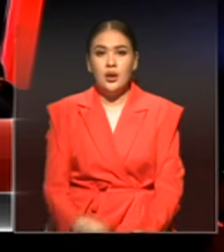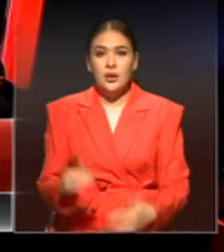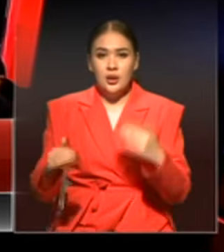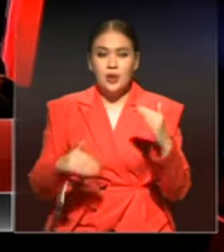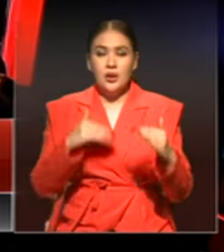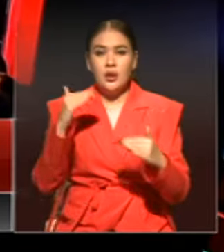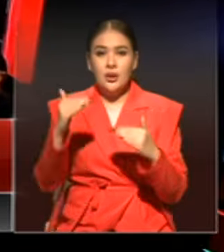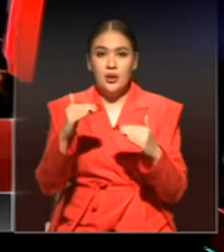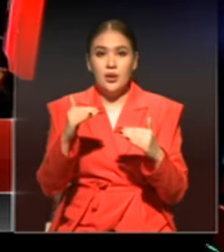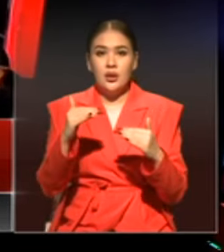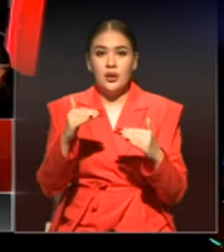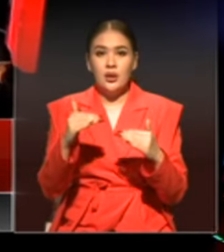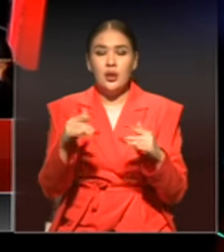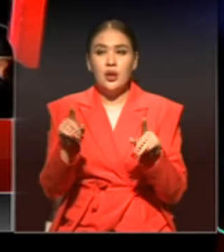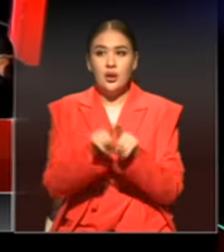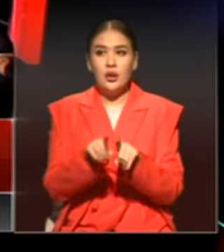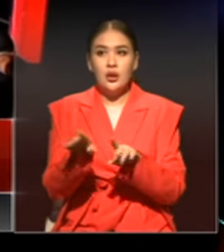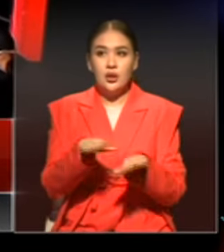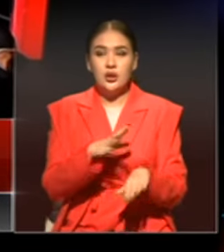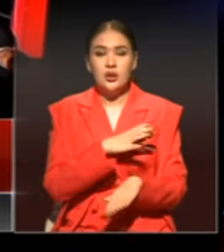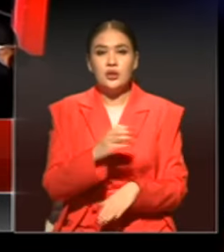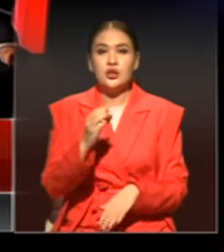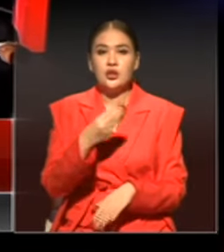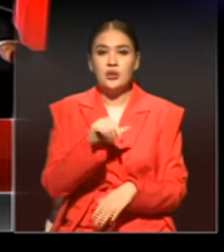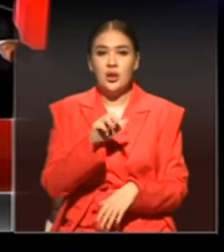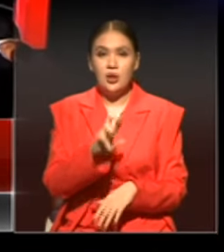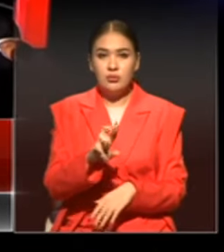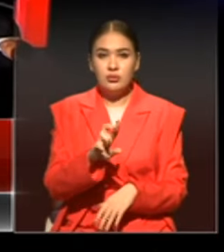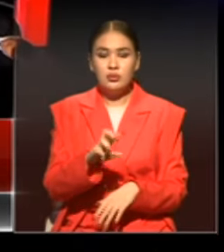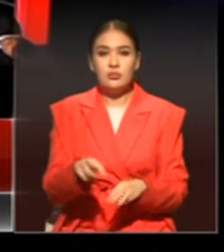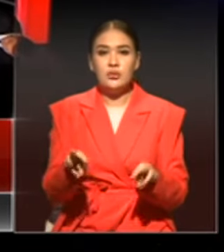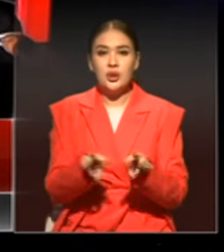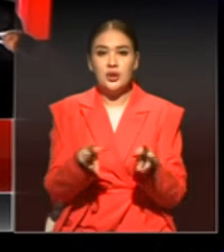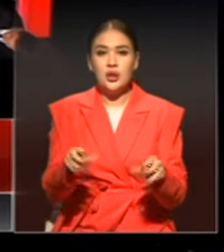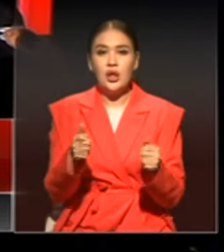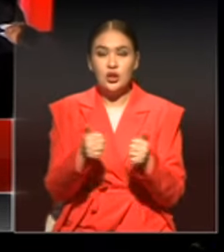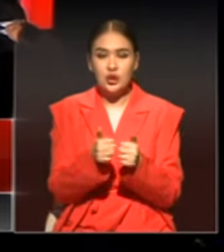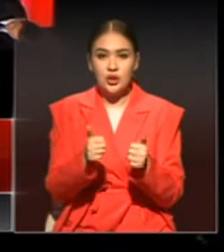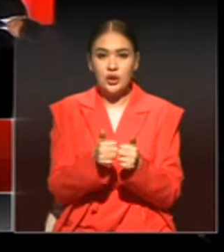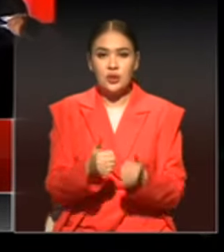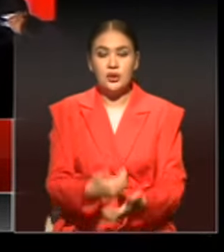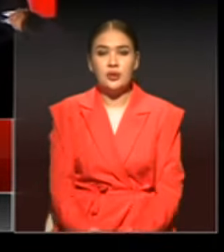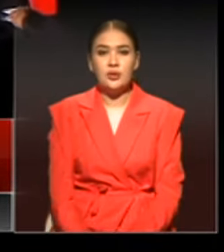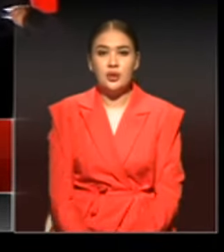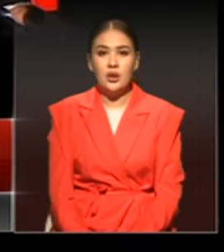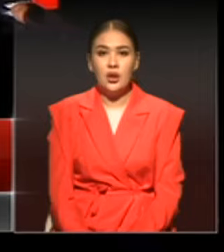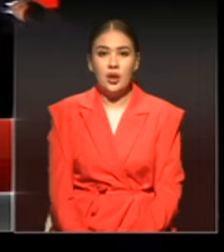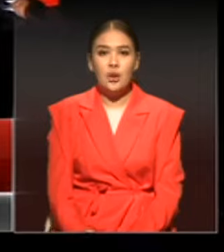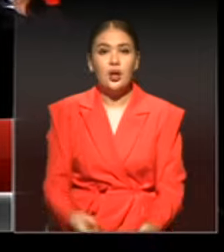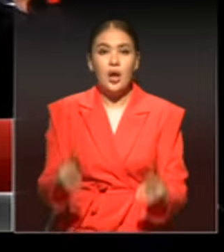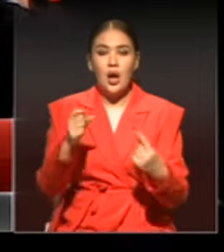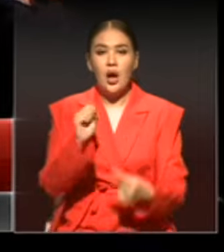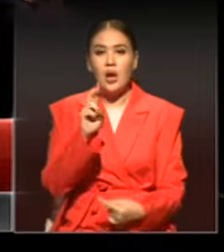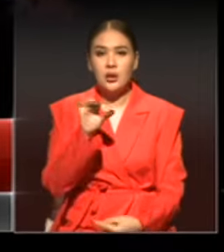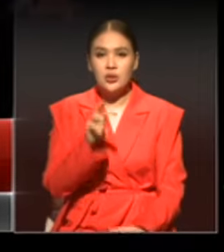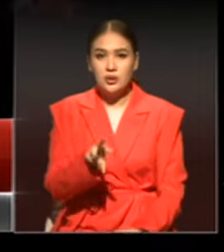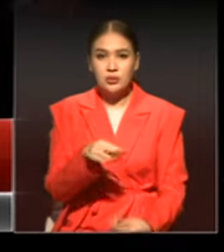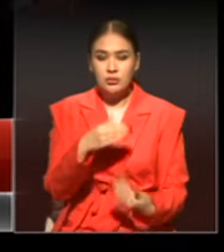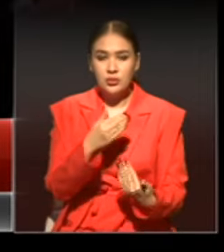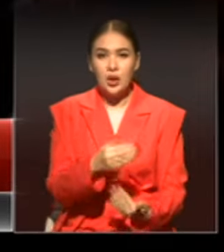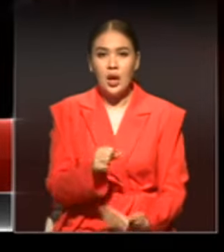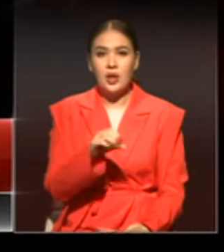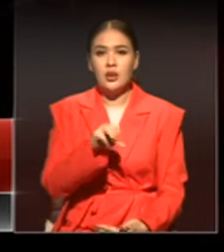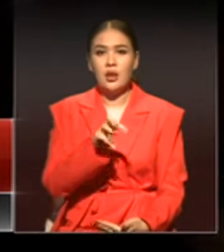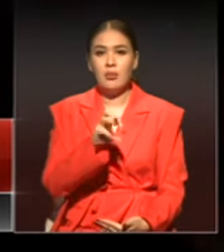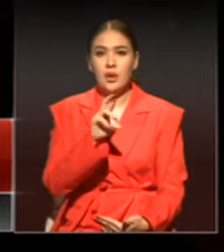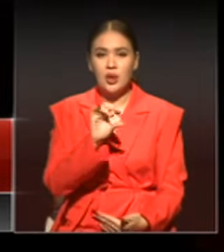бірінші кезеңден жаңағыдай өтті. Инвестициялық штабта біз оны қарадық. Министрліктің жанынан құрылған оның ішіне өңірлердің әкімдіктері, жаңағыдай Атамекен